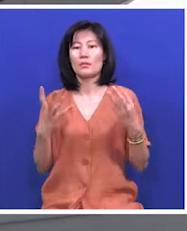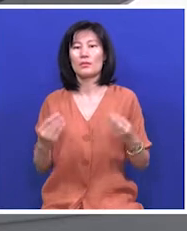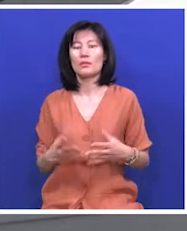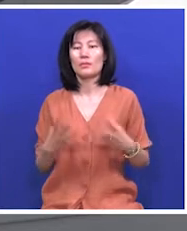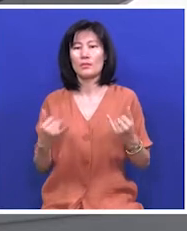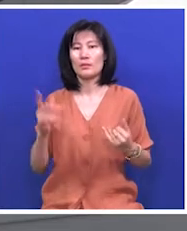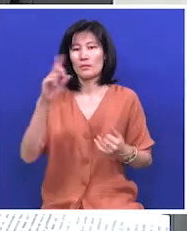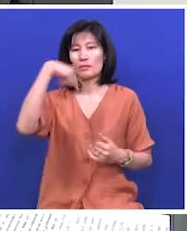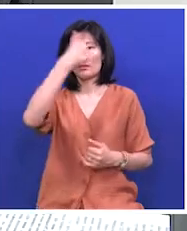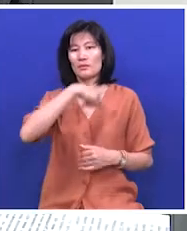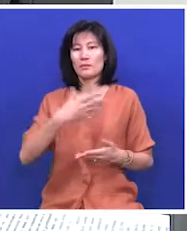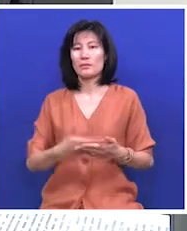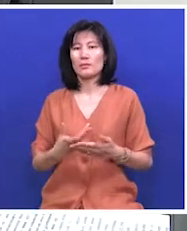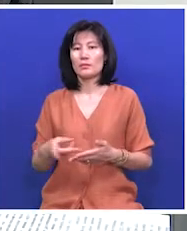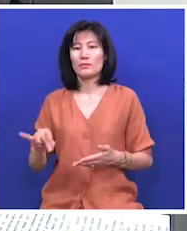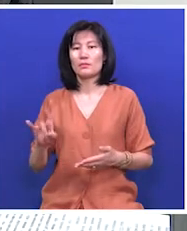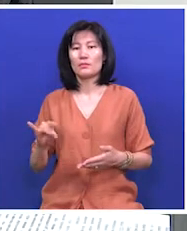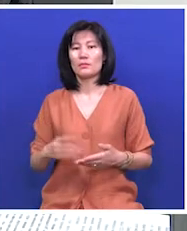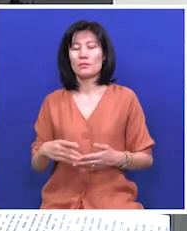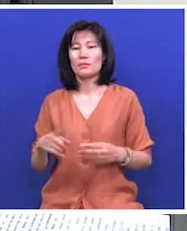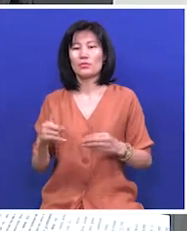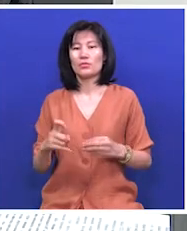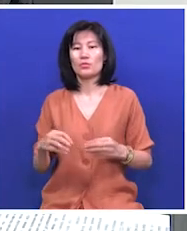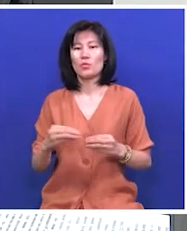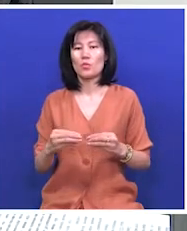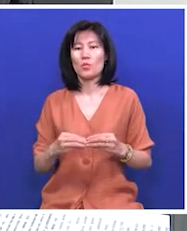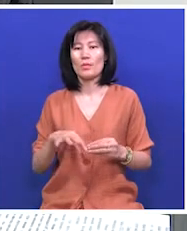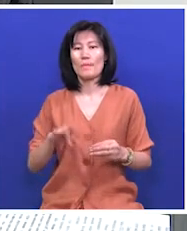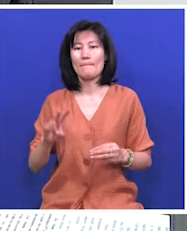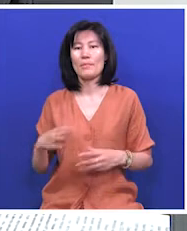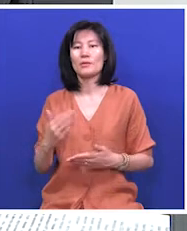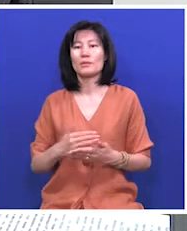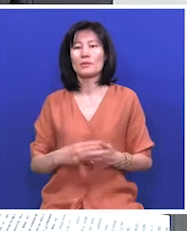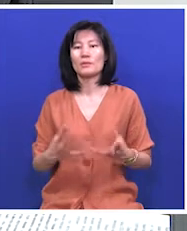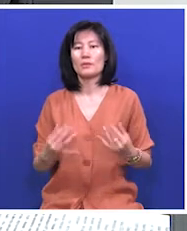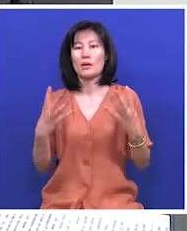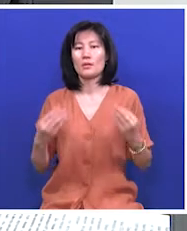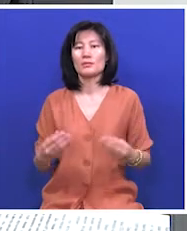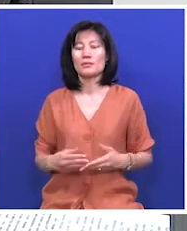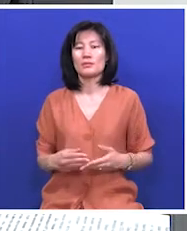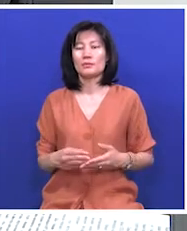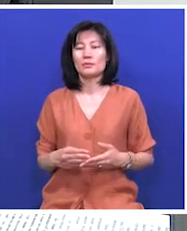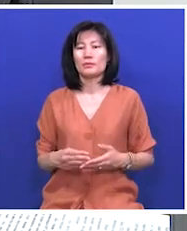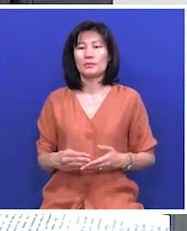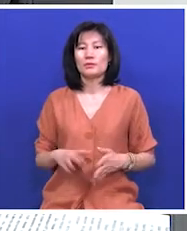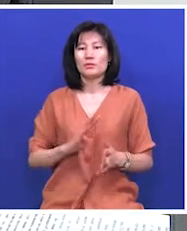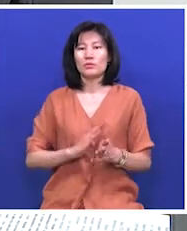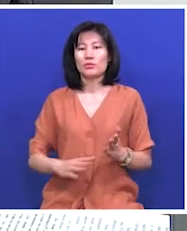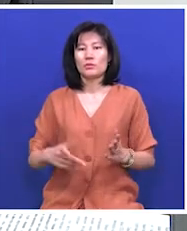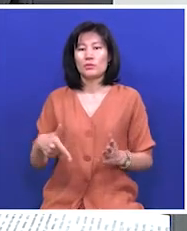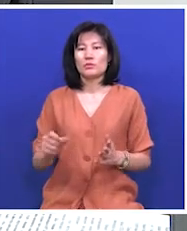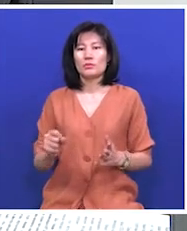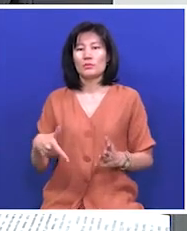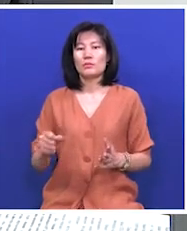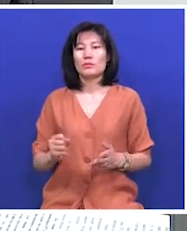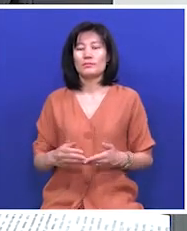қазіргі таңда. Биылғы жылы мынау дәнді дақылдар 110 мың гектарға жоспарланған. Қазіргі таңда